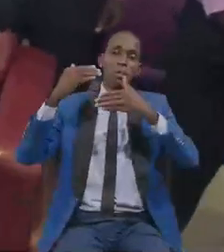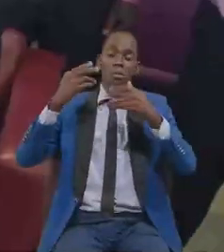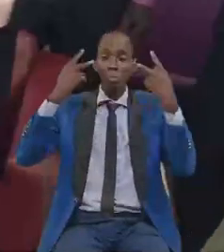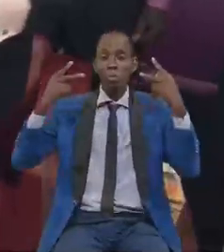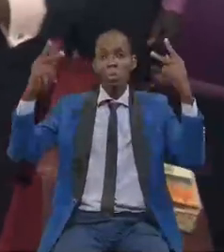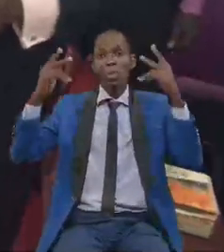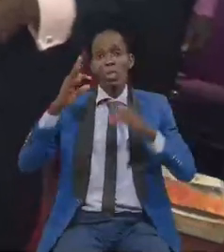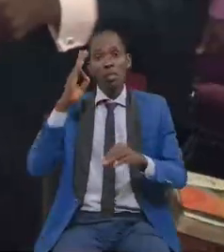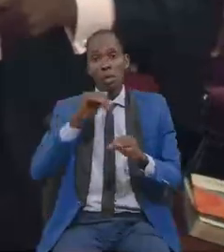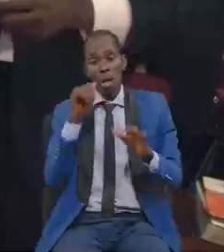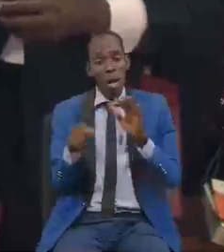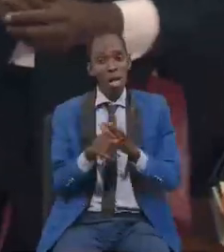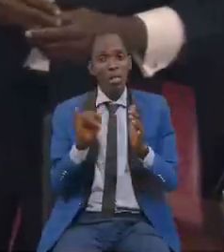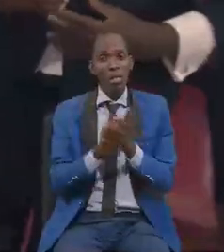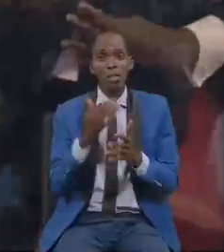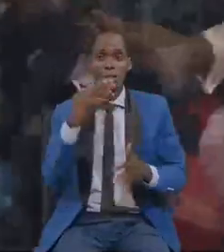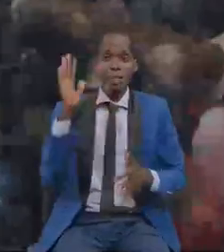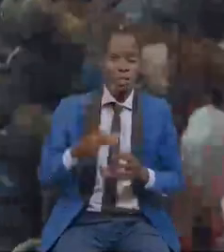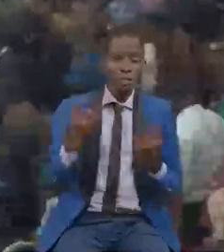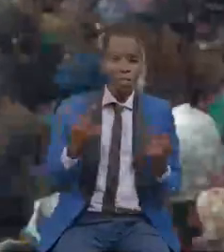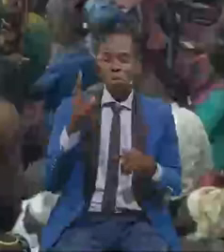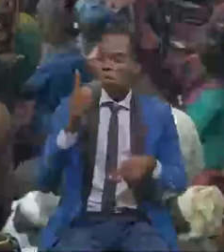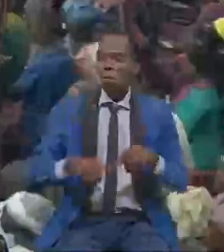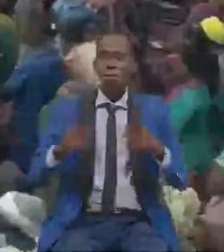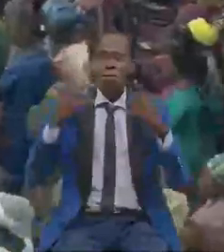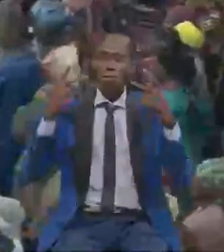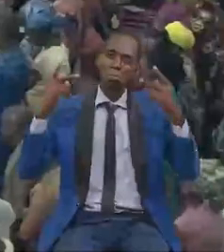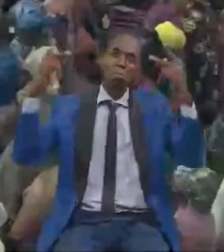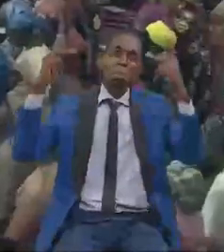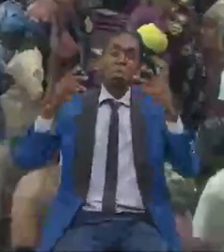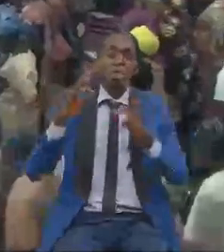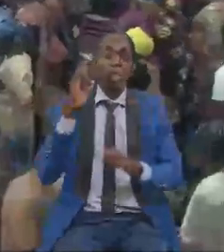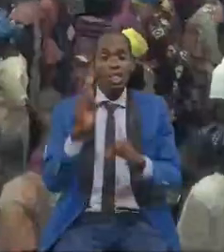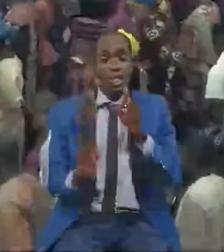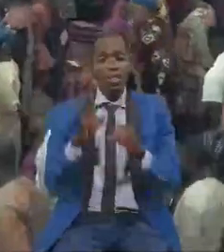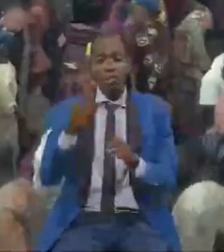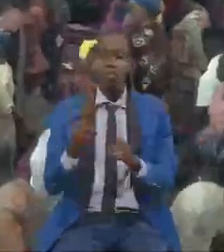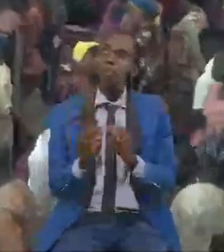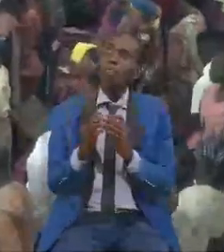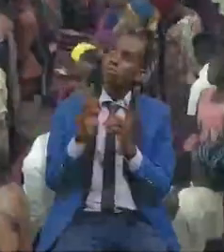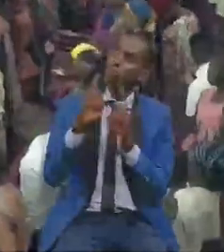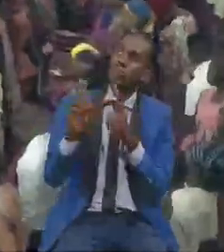Si tu caches le mal, tu ne vas pas prospérer. Mais si tu prétends, tu ne vas pas prospérer. Mais